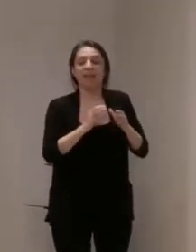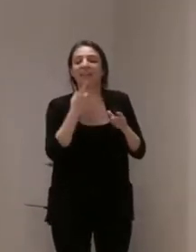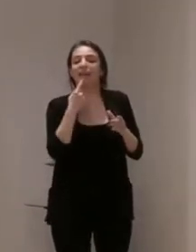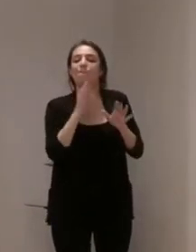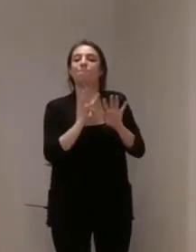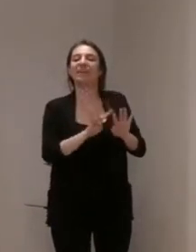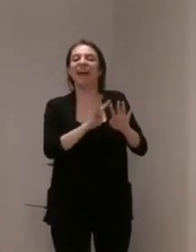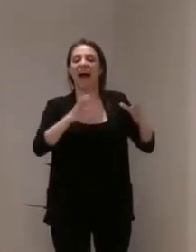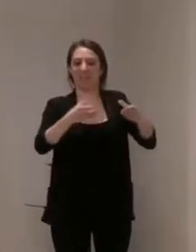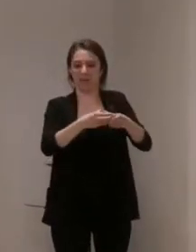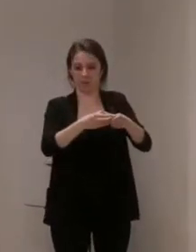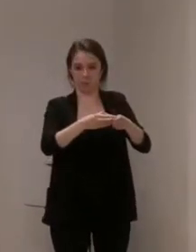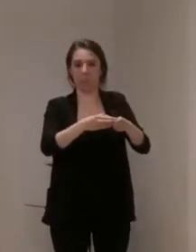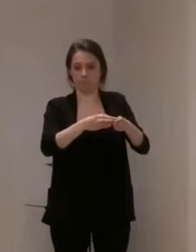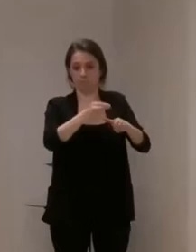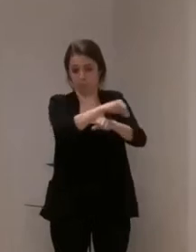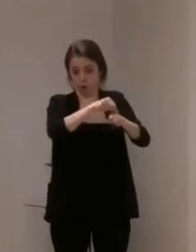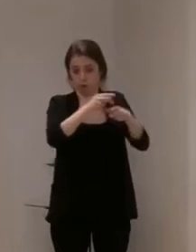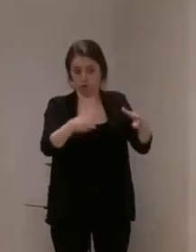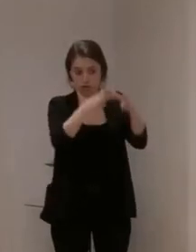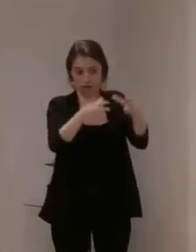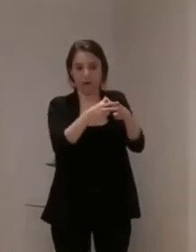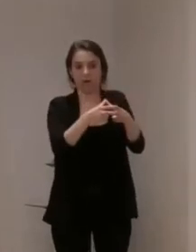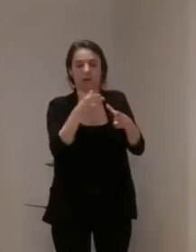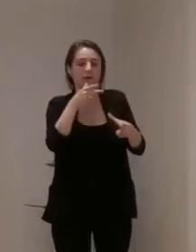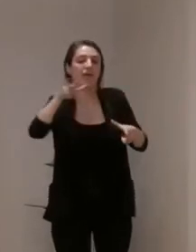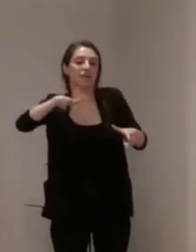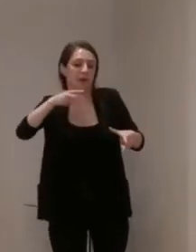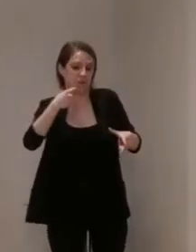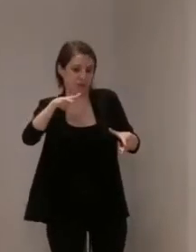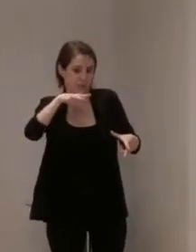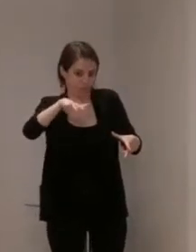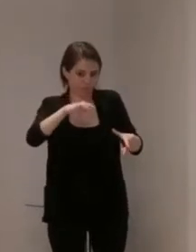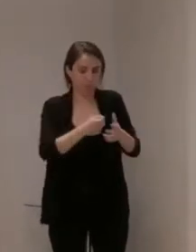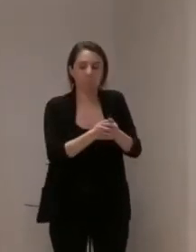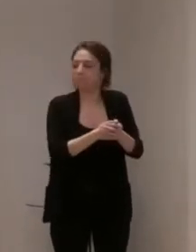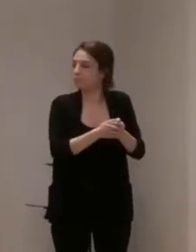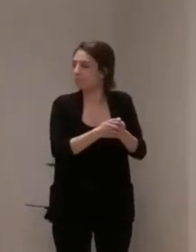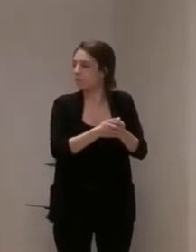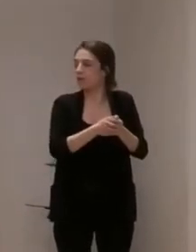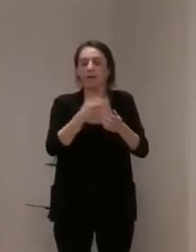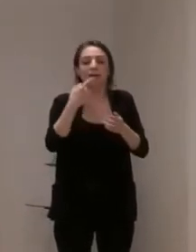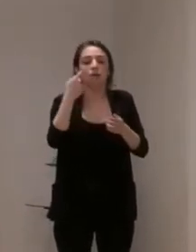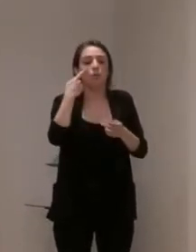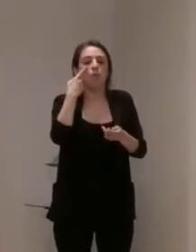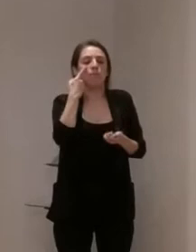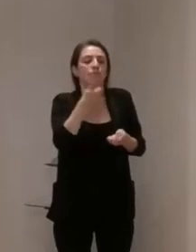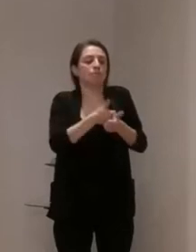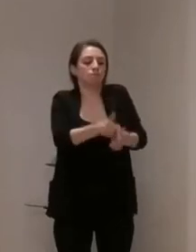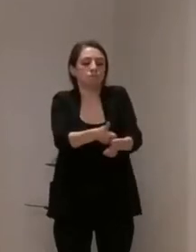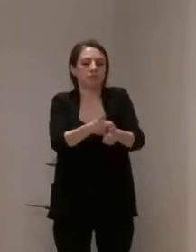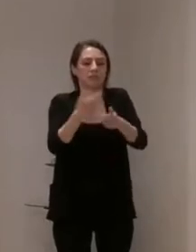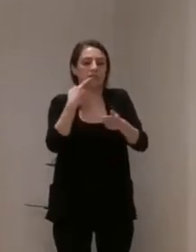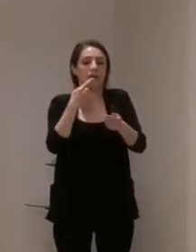político-social, ho dic en castellà perquè és la brigada político-social, vigilava, detenia,